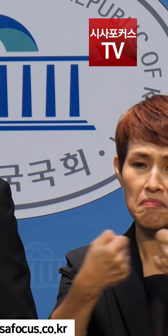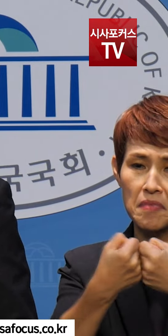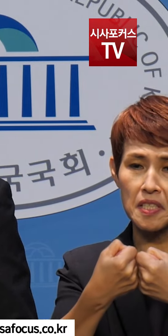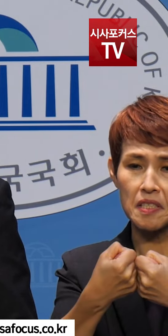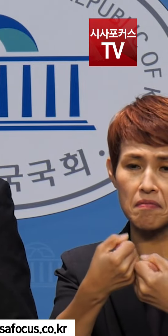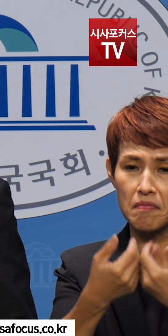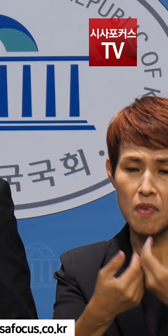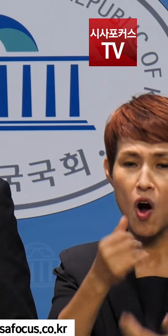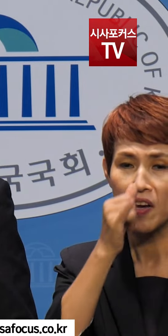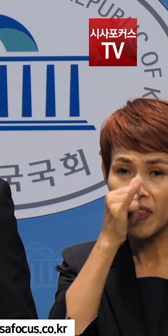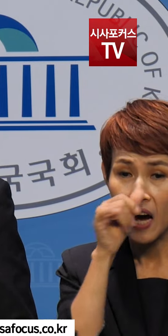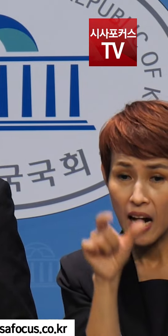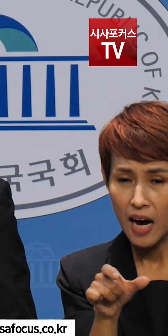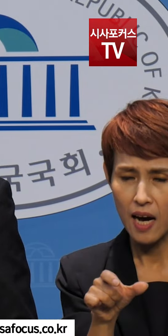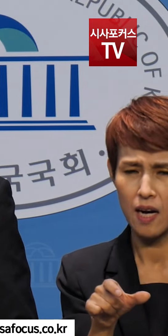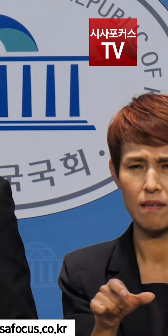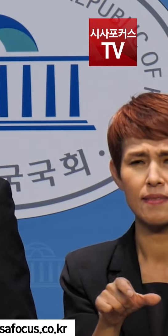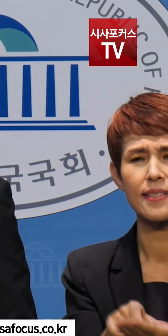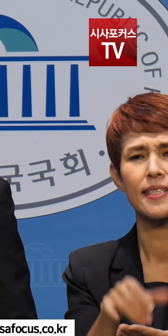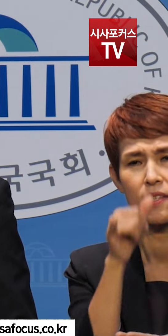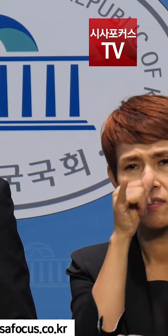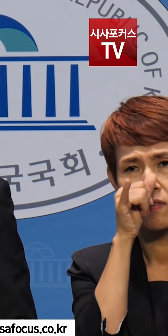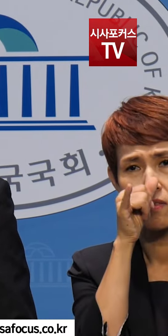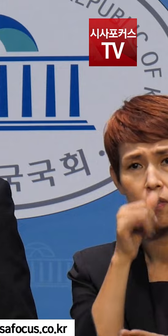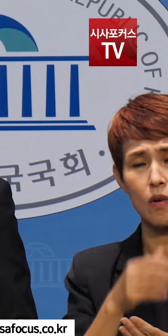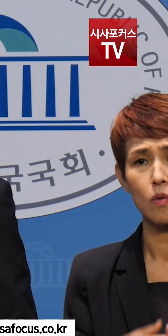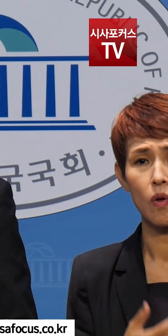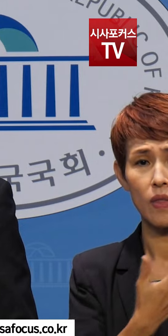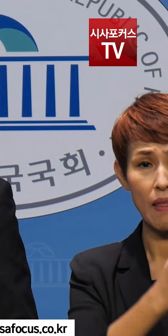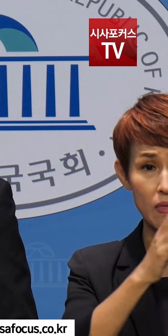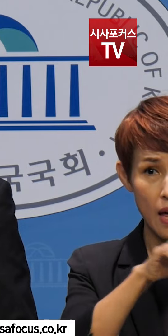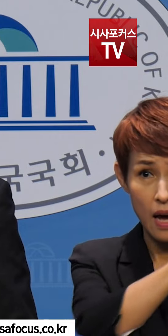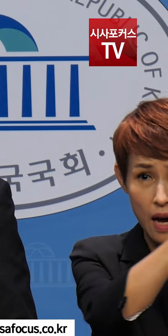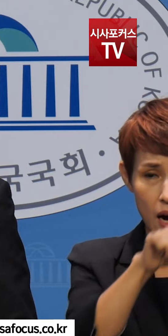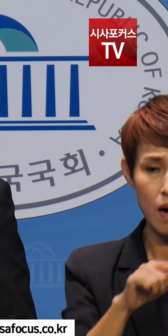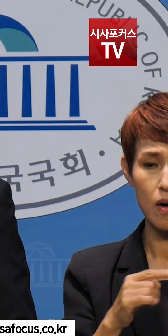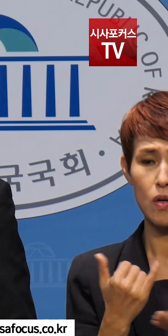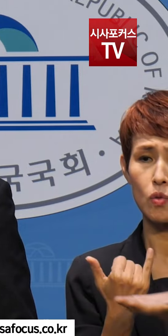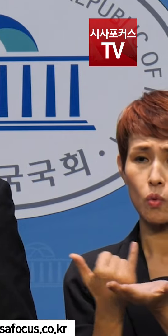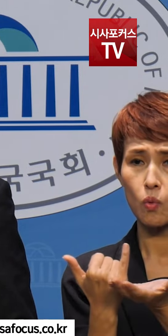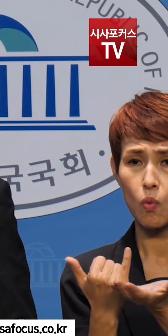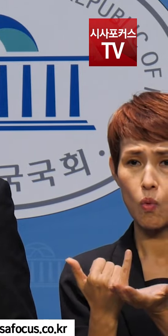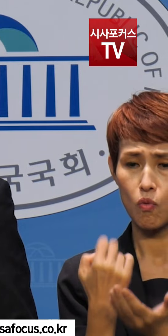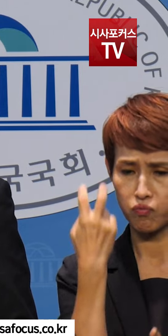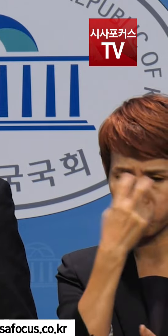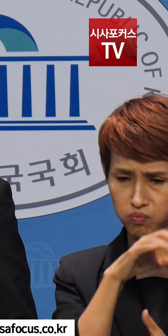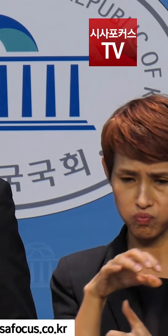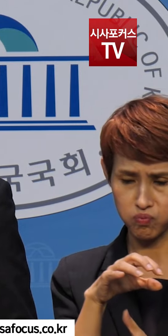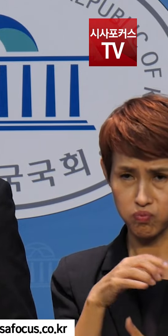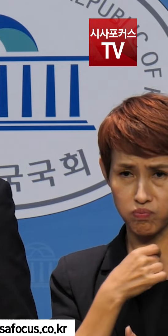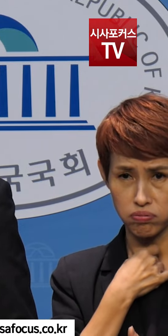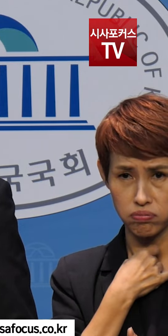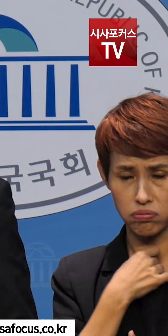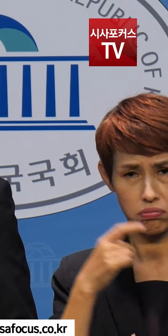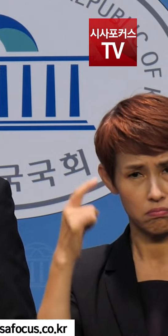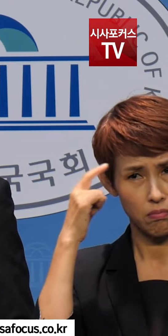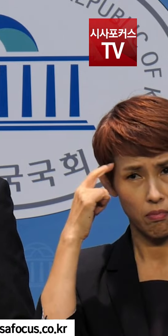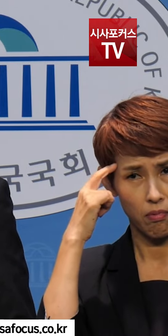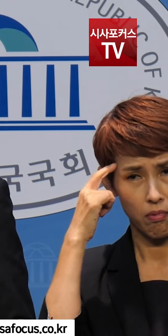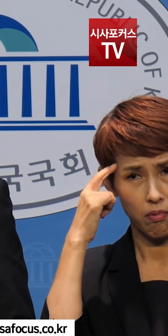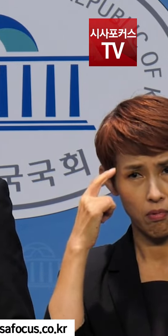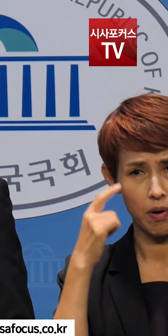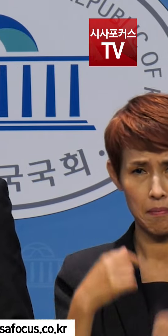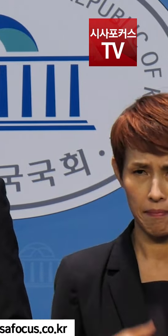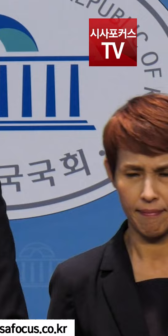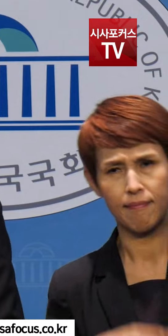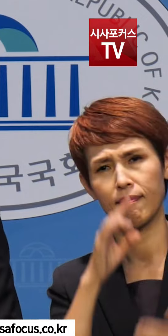오류 등으로 일본을 비롯한 타국이 우리의 독도 수호 의지를 왜곡하게 만들어서는 안 됩니다.